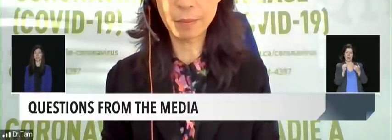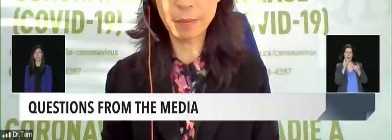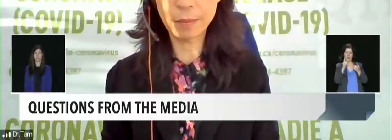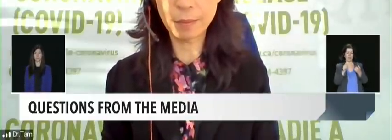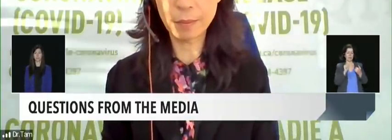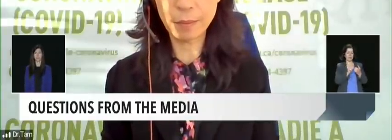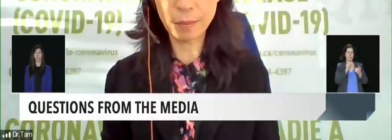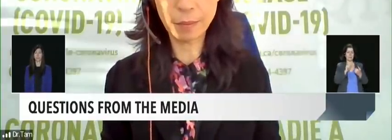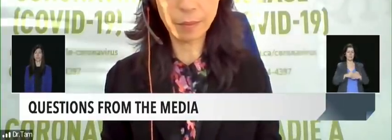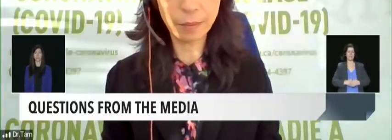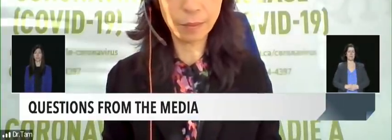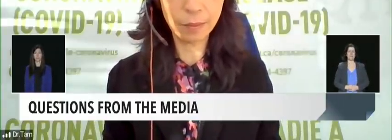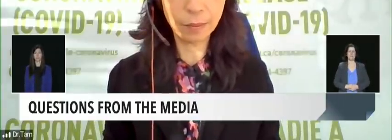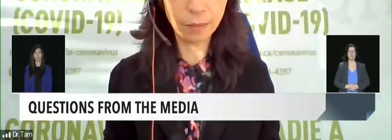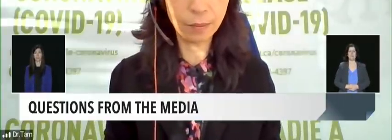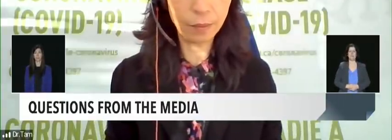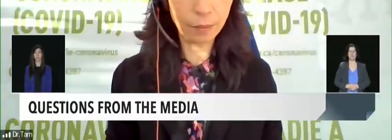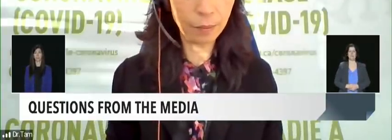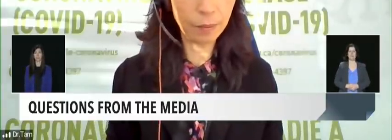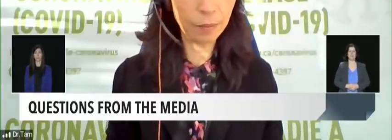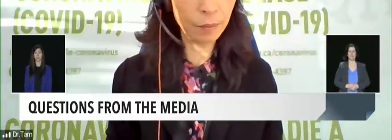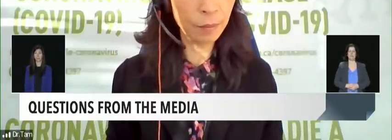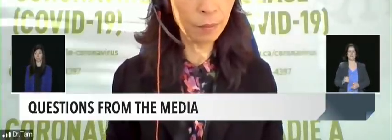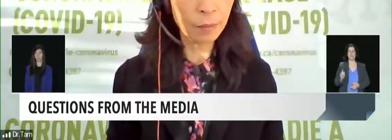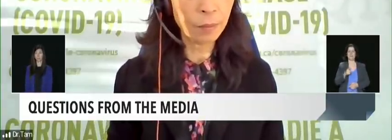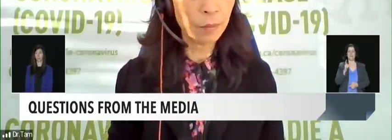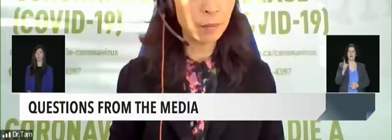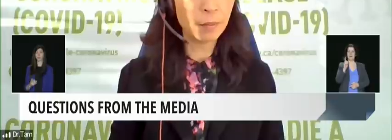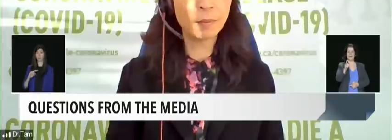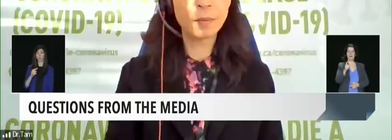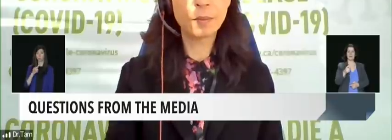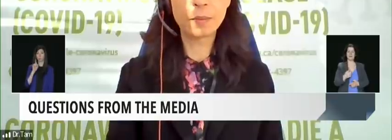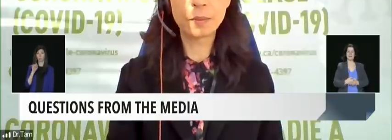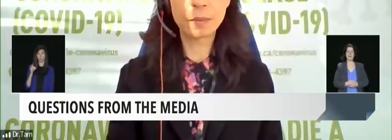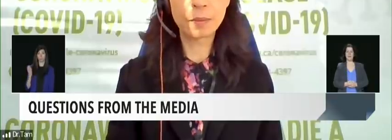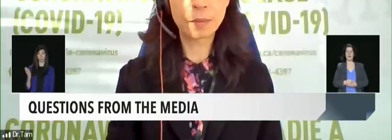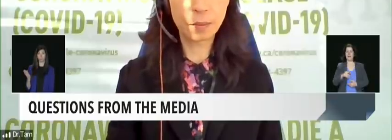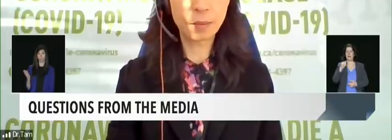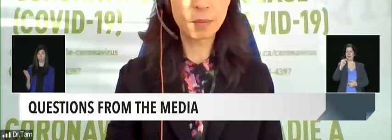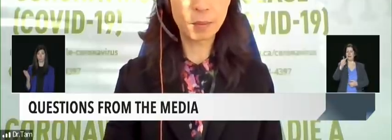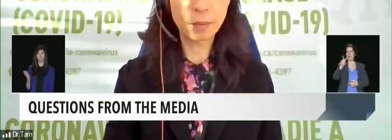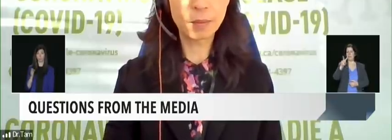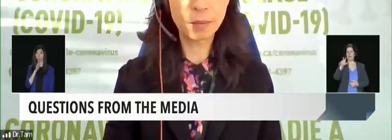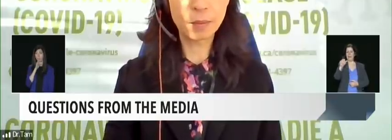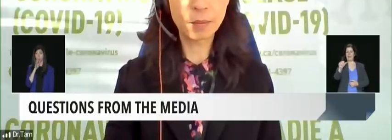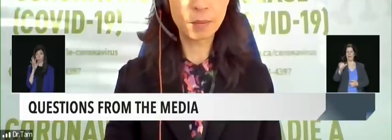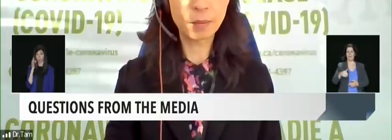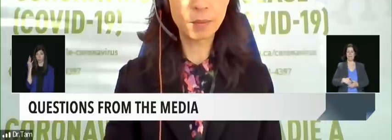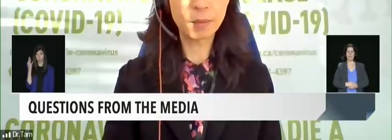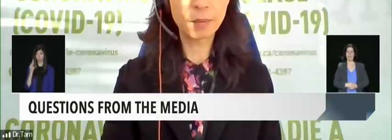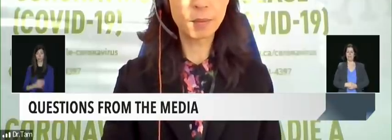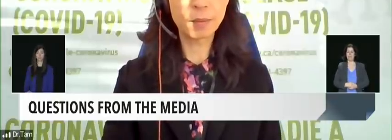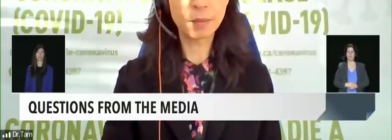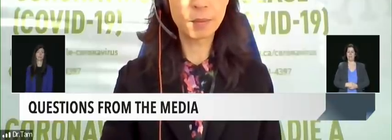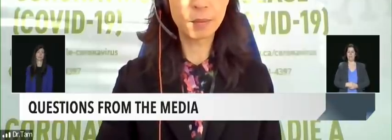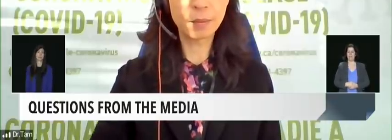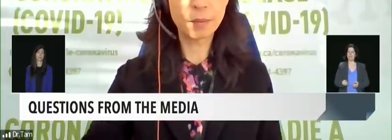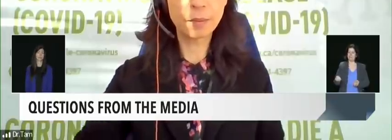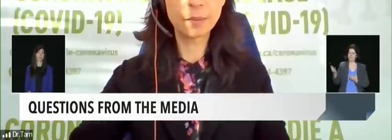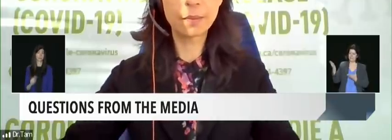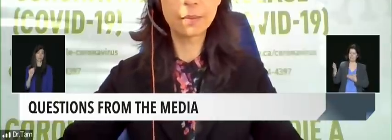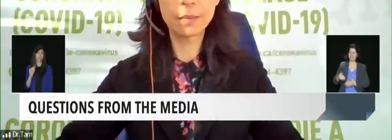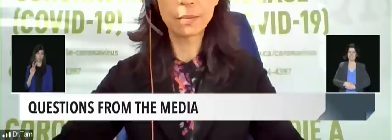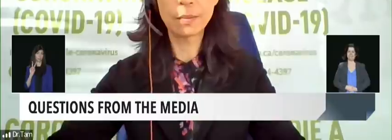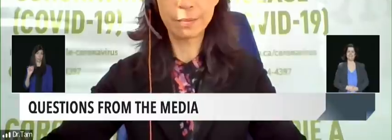sur votre appareil. La première question nous vient de Raymond Fillon, TVA. À vous la parole. Merci,